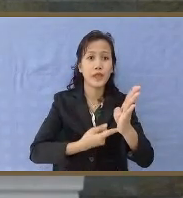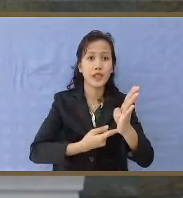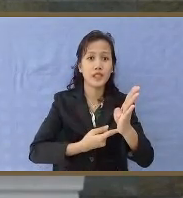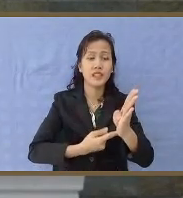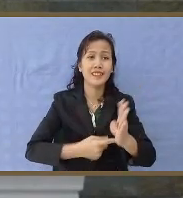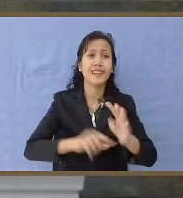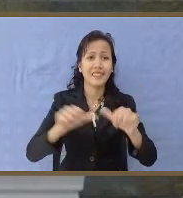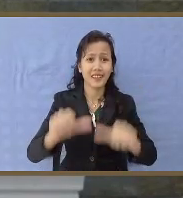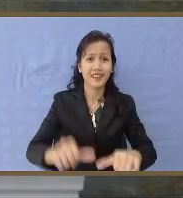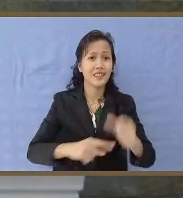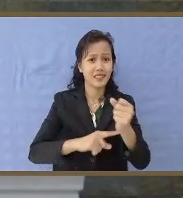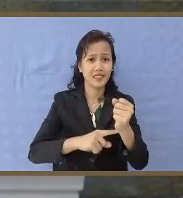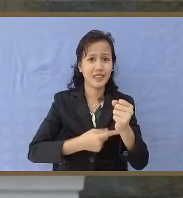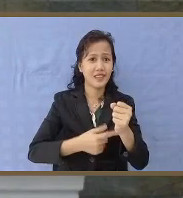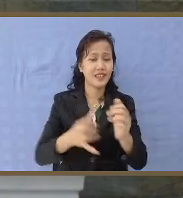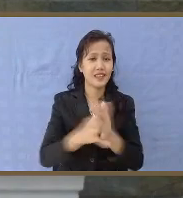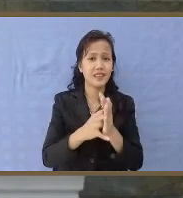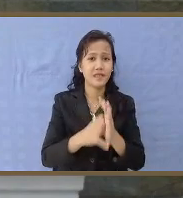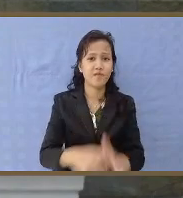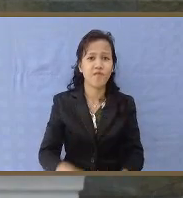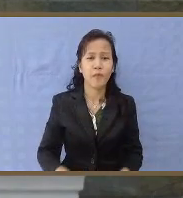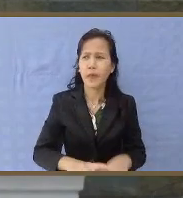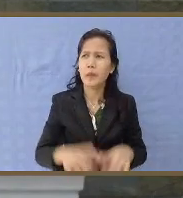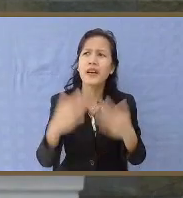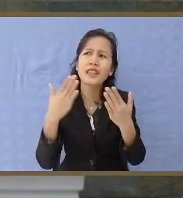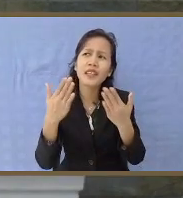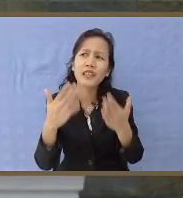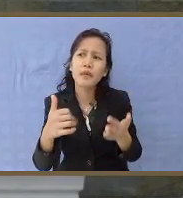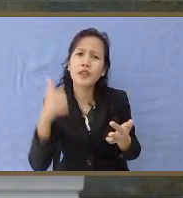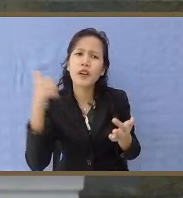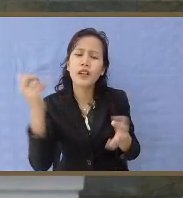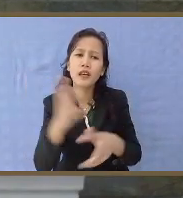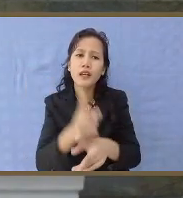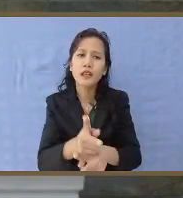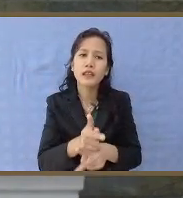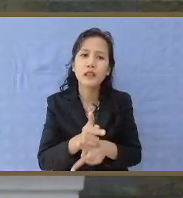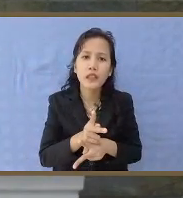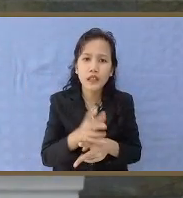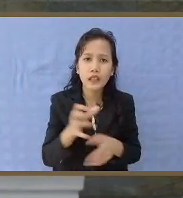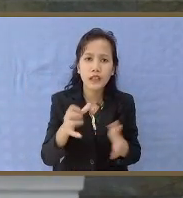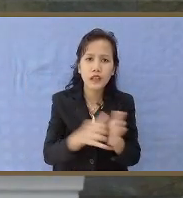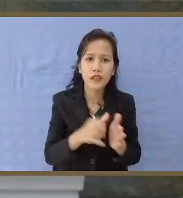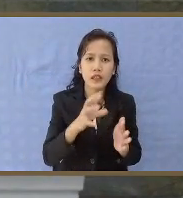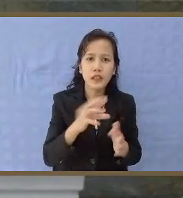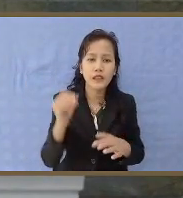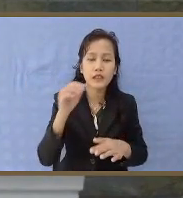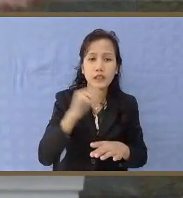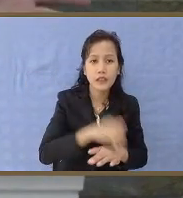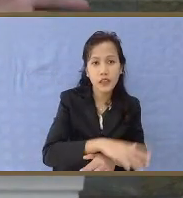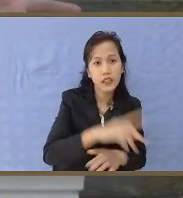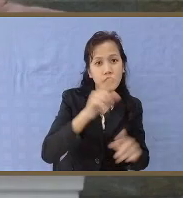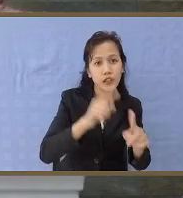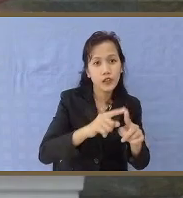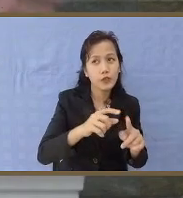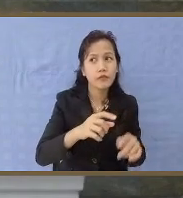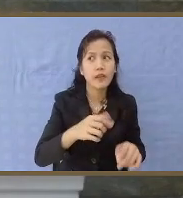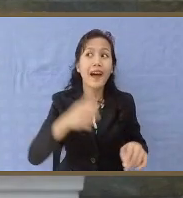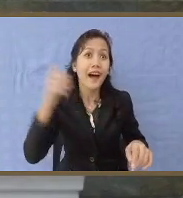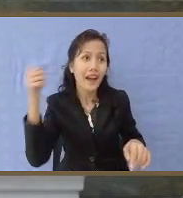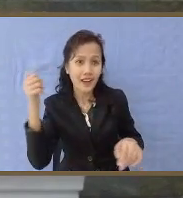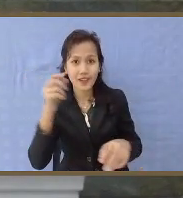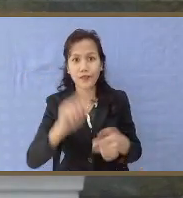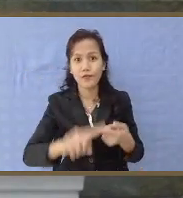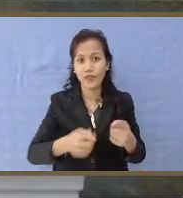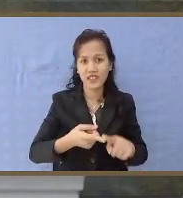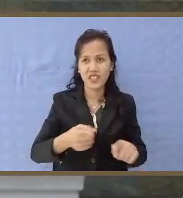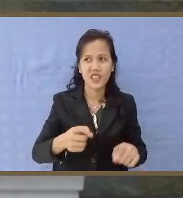ako namin nagpapasalamat doon sa iba sa atin, sa mga patira na tinitake nyo, kinukuha nyo yan at pinapasa ninyo sa inyong mga kaibigan. Kaya mapapansin